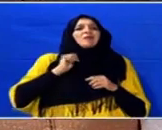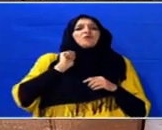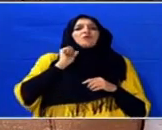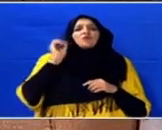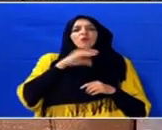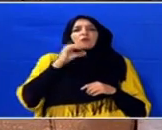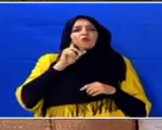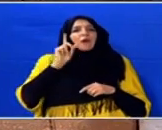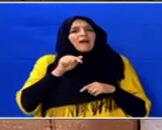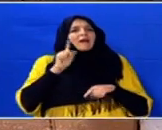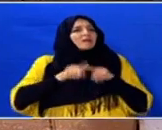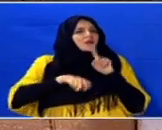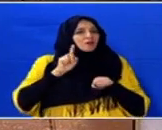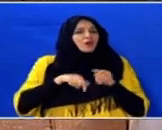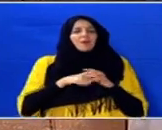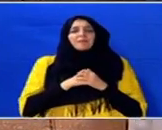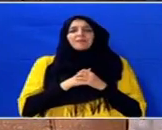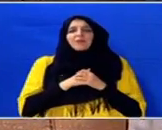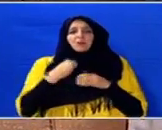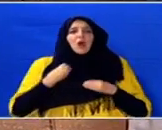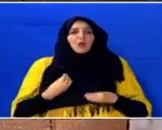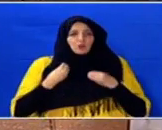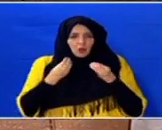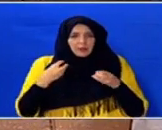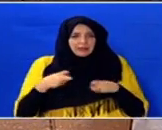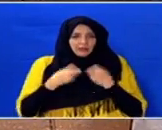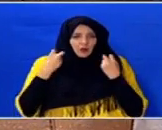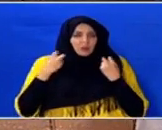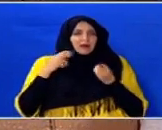بعض الأدلة وبعض النماذج وبعض التطبيقات.